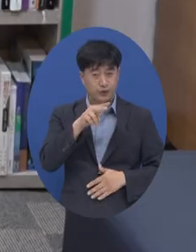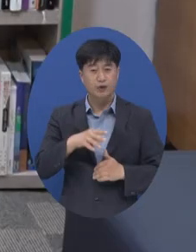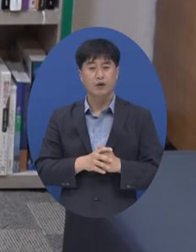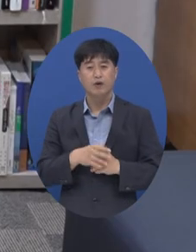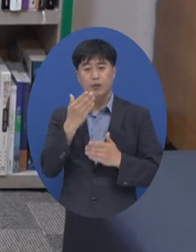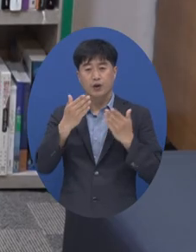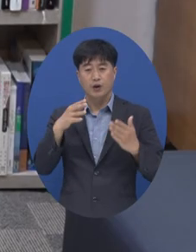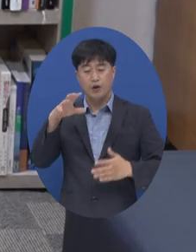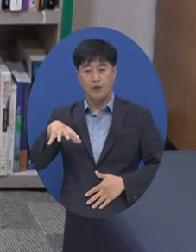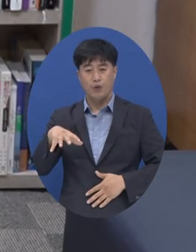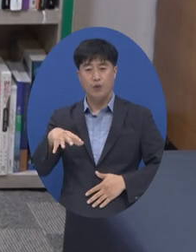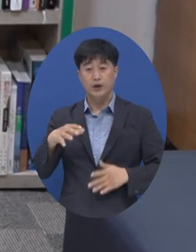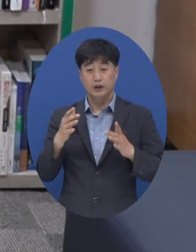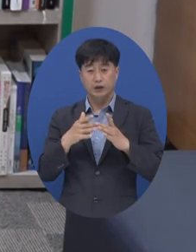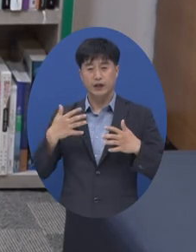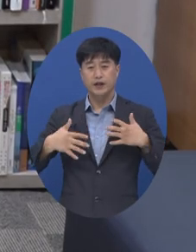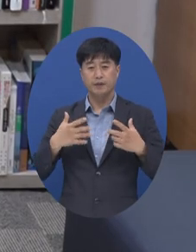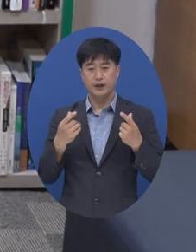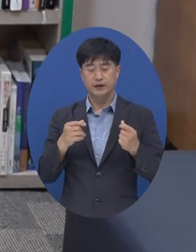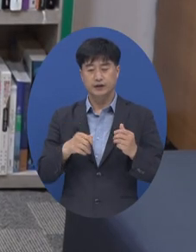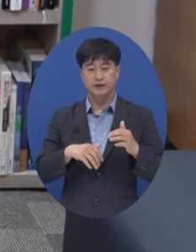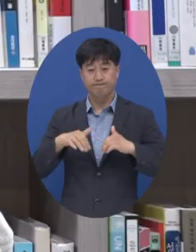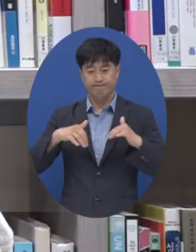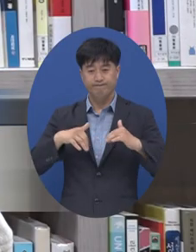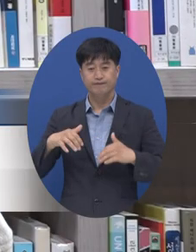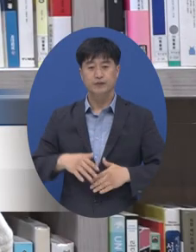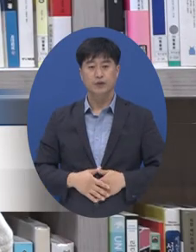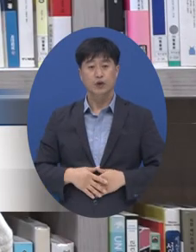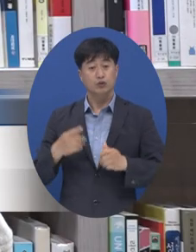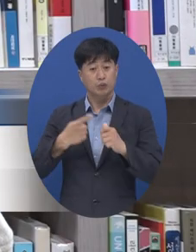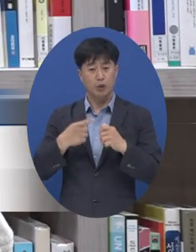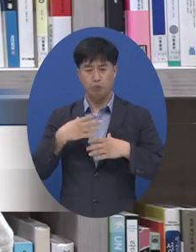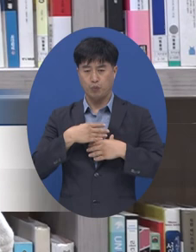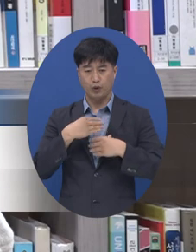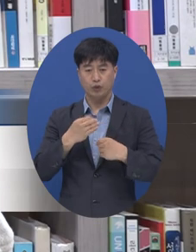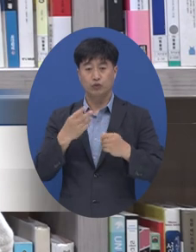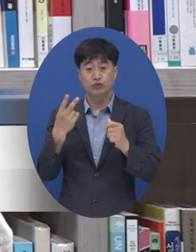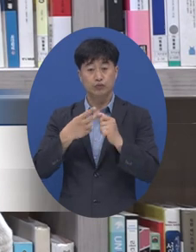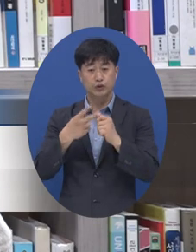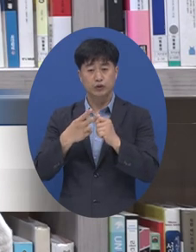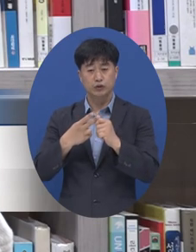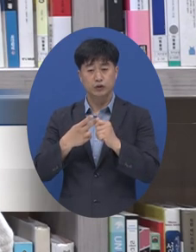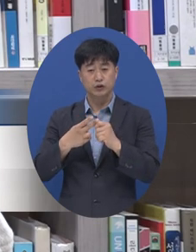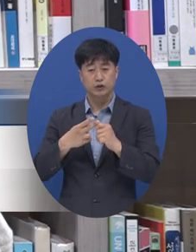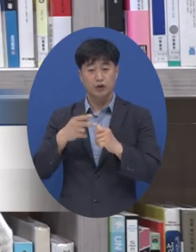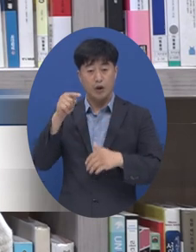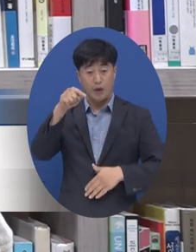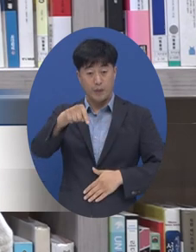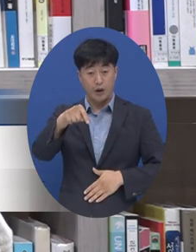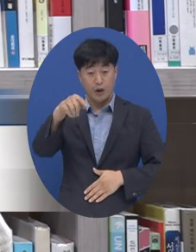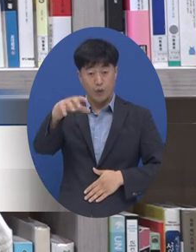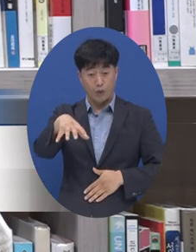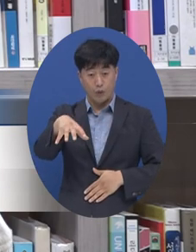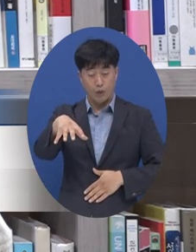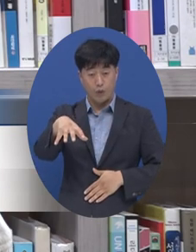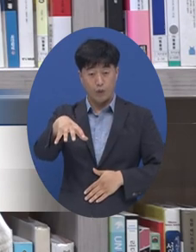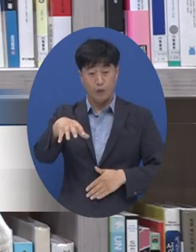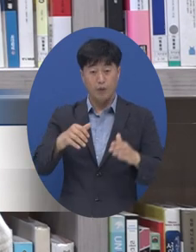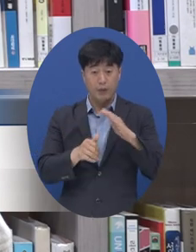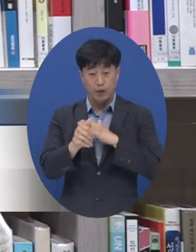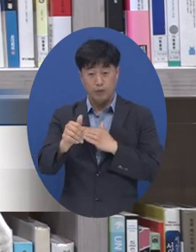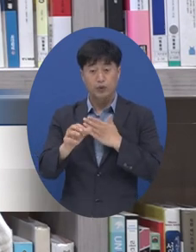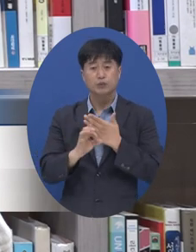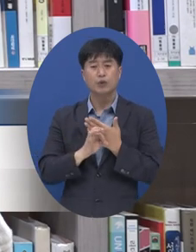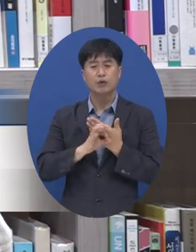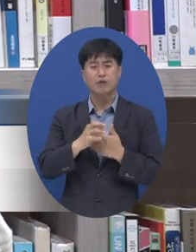박람회장을 온라인 게임 하든 눕 입니다 첫번째로 팔로 하고 두 번째로 음 오프라인으로 만약에 그